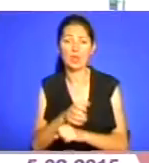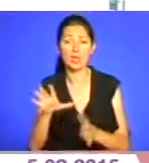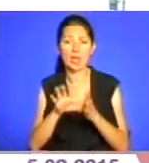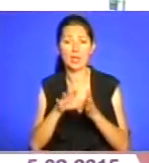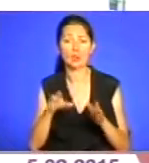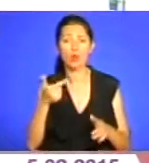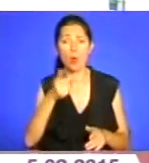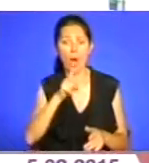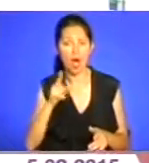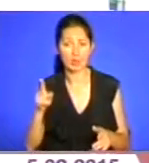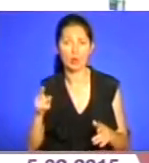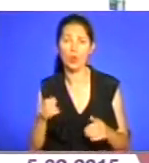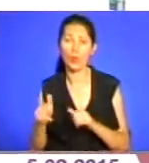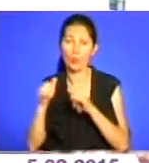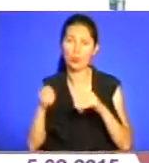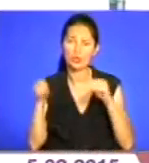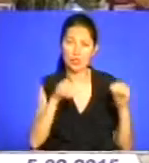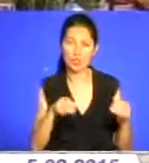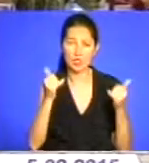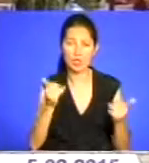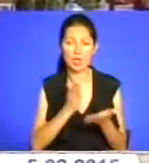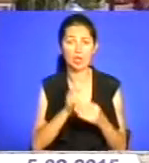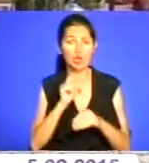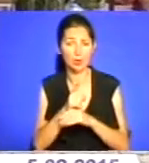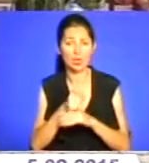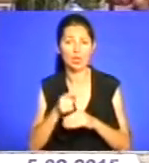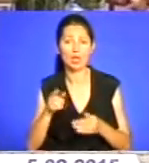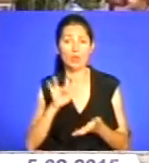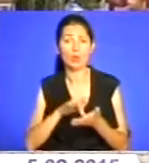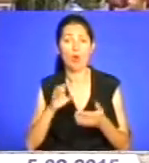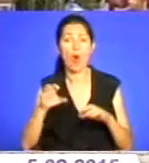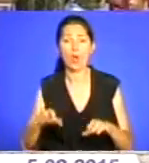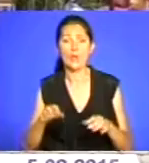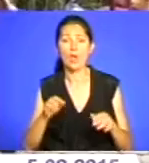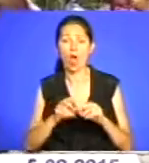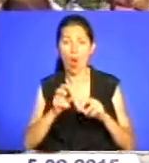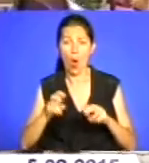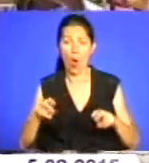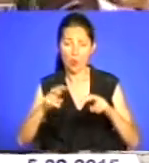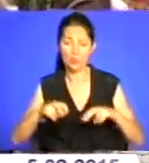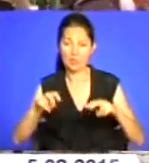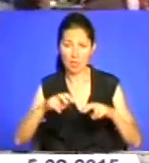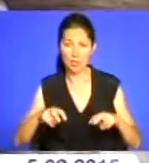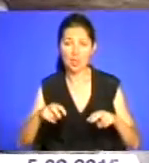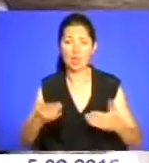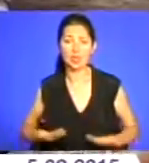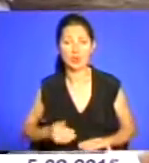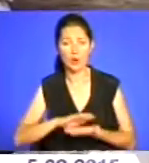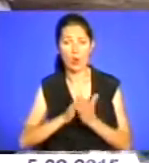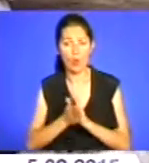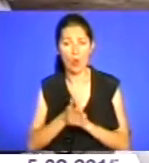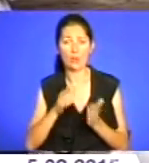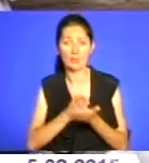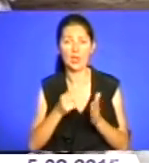доручення міського голови щодо обстеження житлових умов мешканців прилегаючих квартир. Тут є 7 чи 8 квартир, які